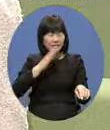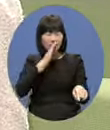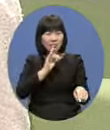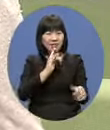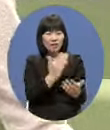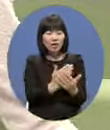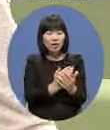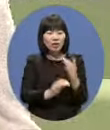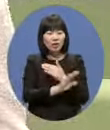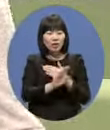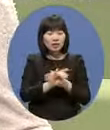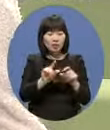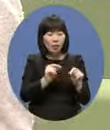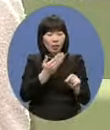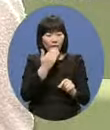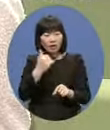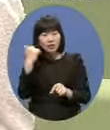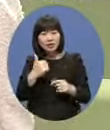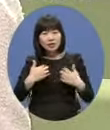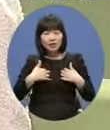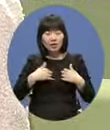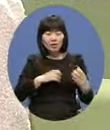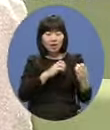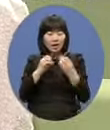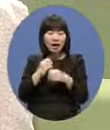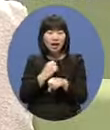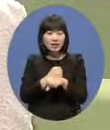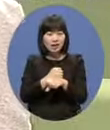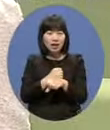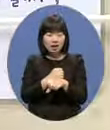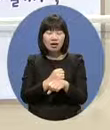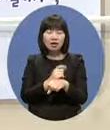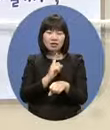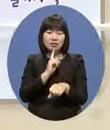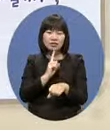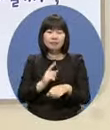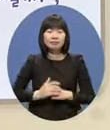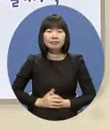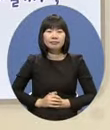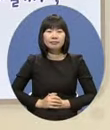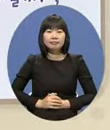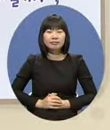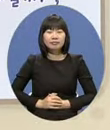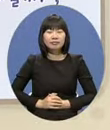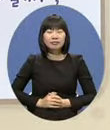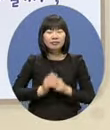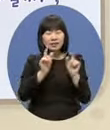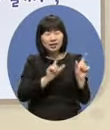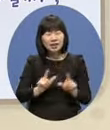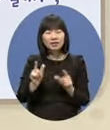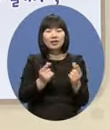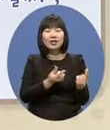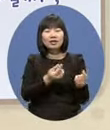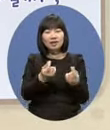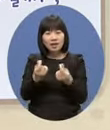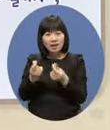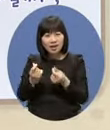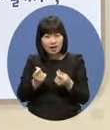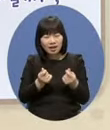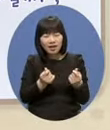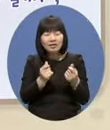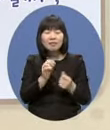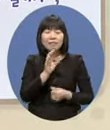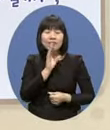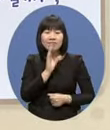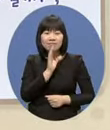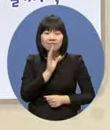말고 아 우리 뭐 먹으러 가자 우리 즐거운 거 얘기하자 화제 돌려 버리는 거 그러고 또 하는게 다 그렇지 뭐라고 예